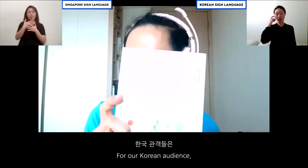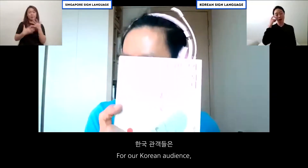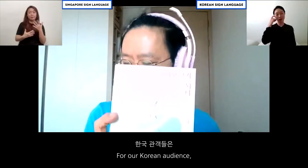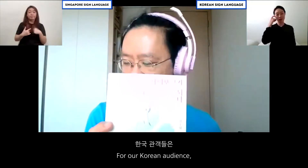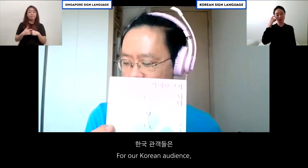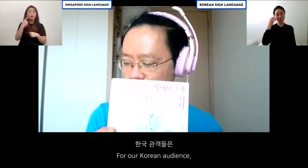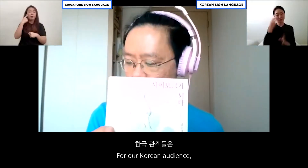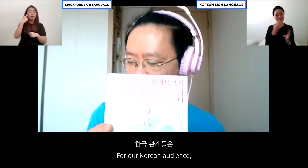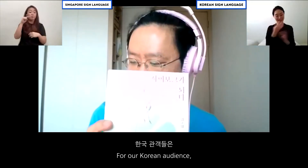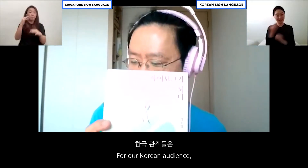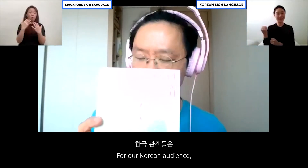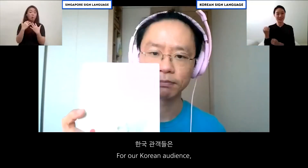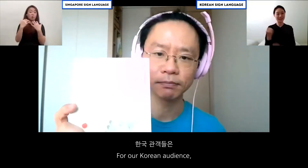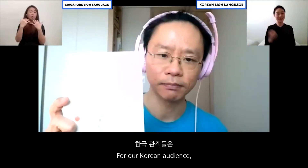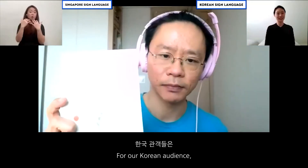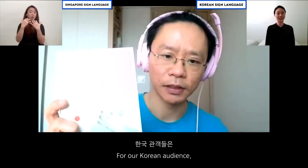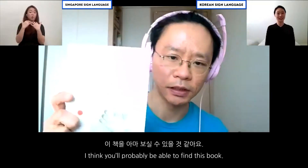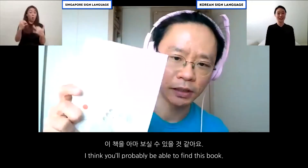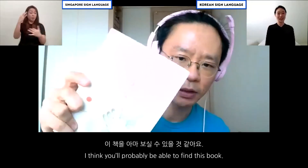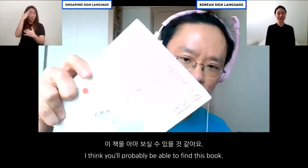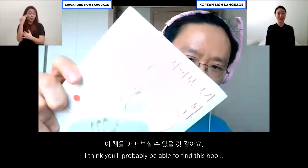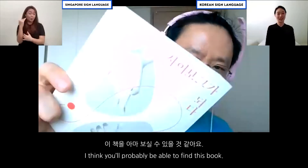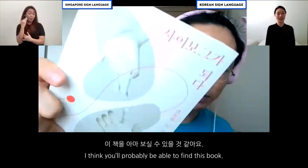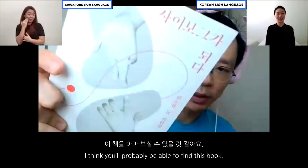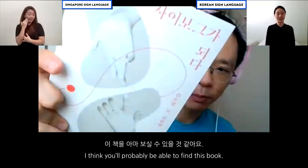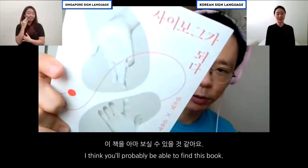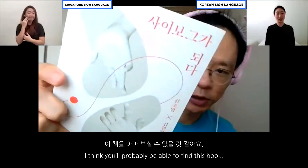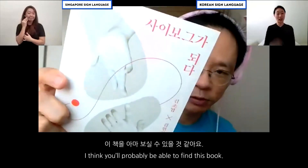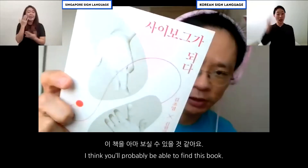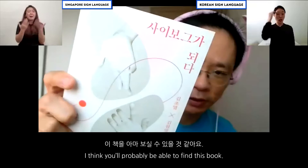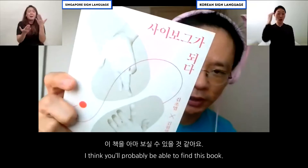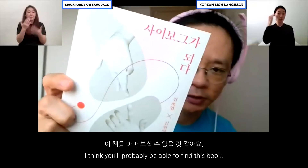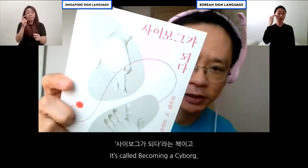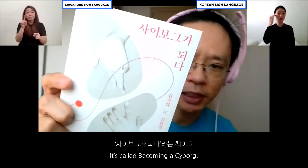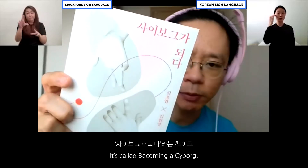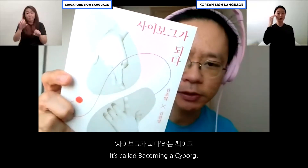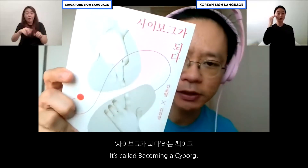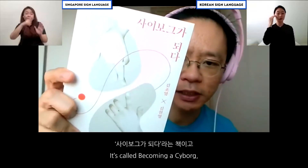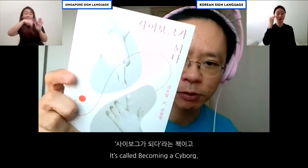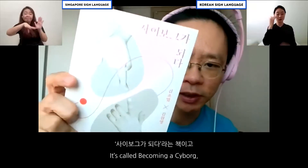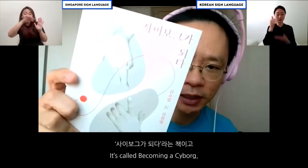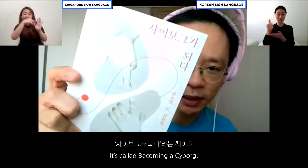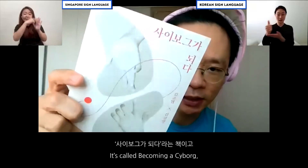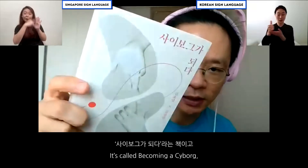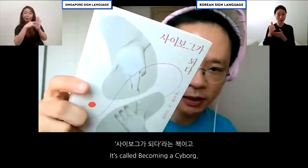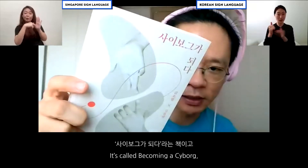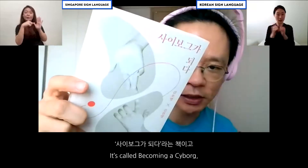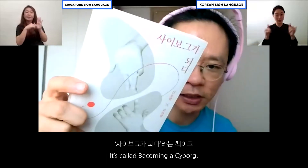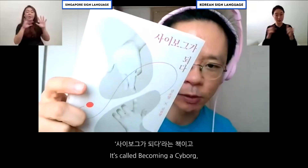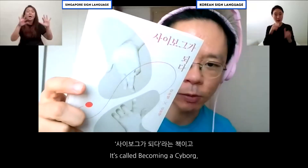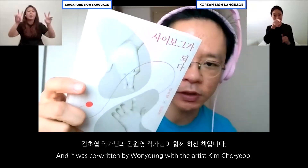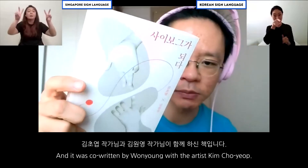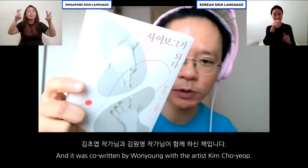한국 관객들은 이 책을 아마 보실 수 있을 것 같아요. 사이보그가 되다라는 책이고